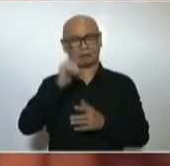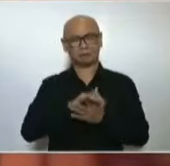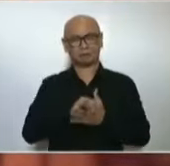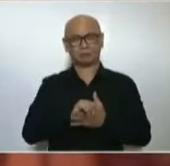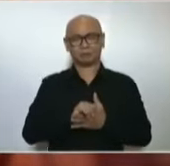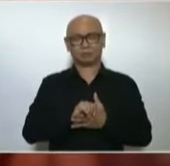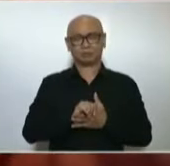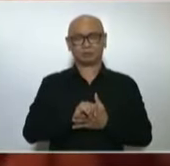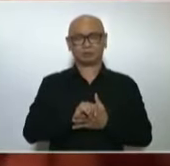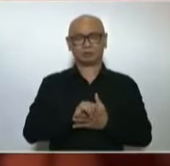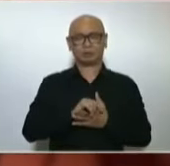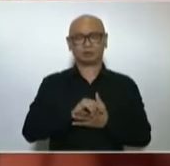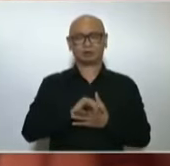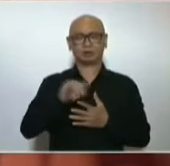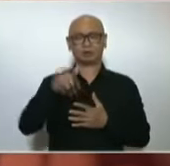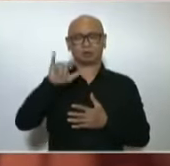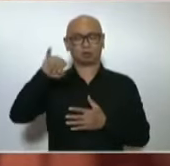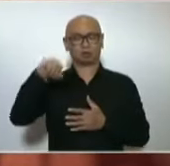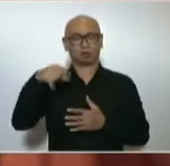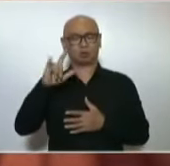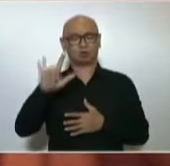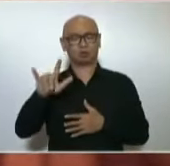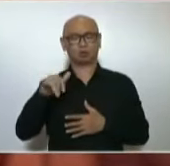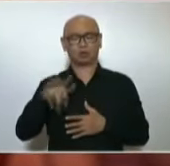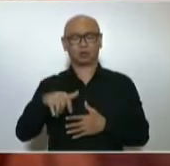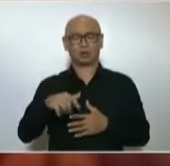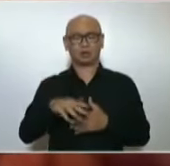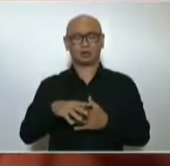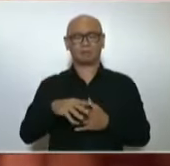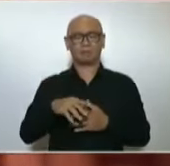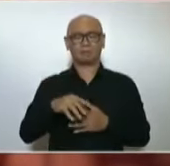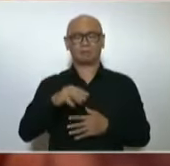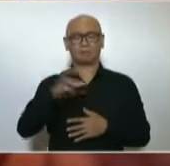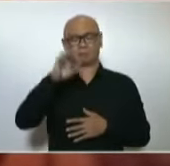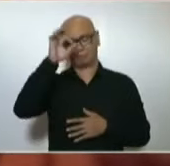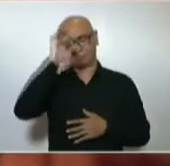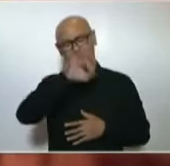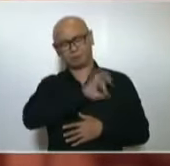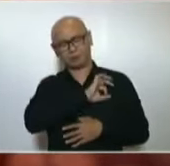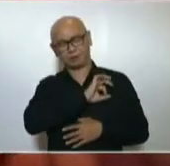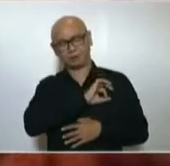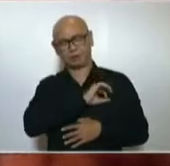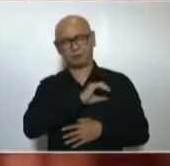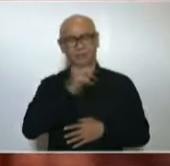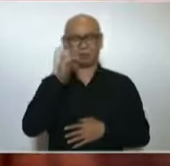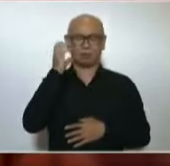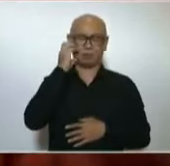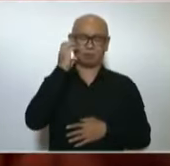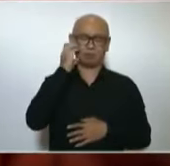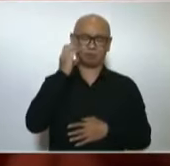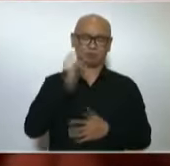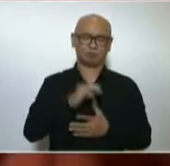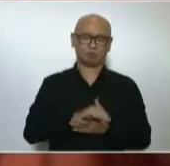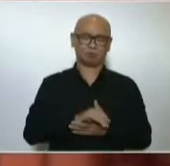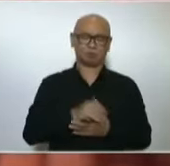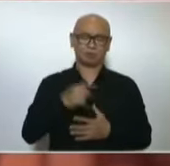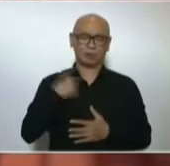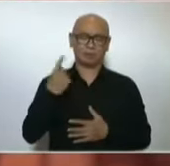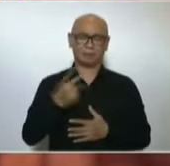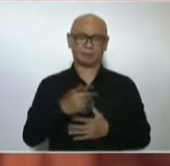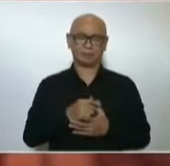bapak do yang selaras dengan presiden Prabowo Subianto